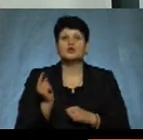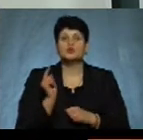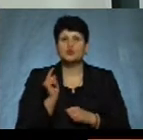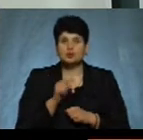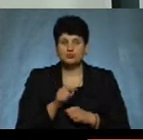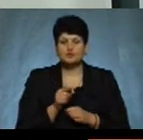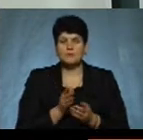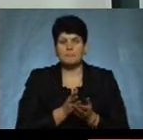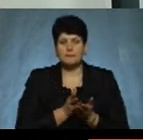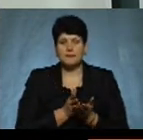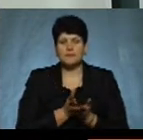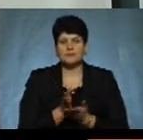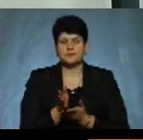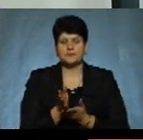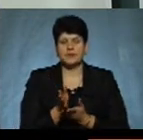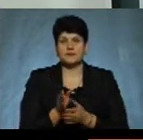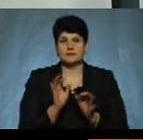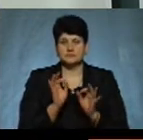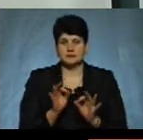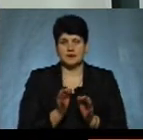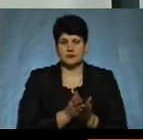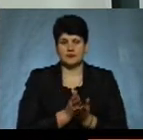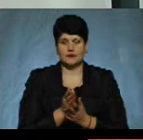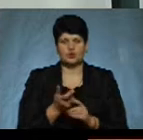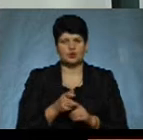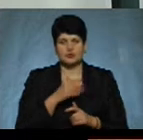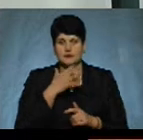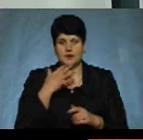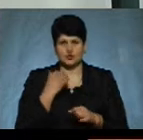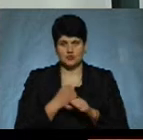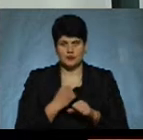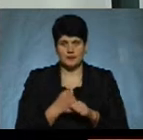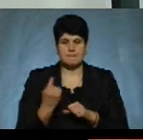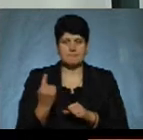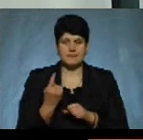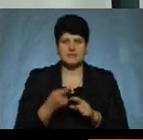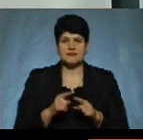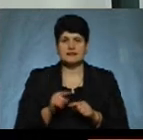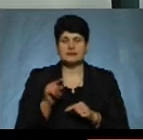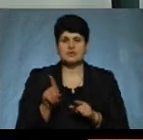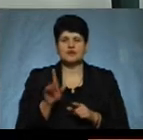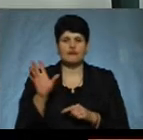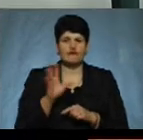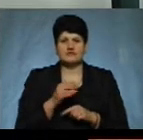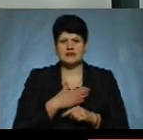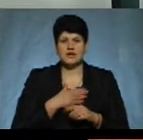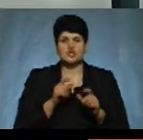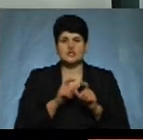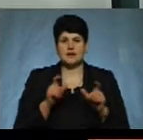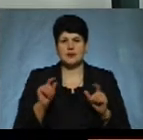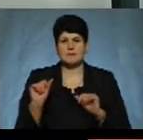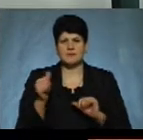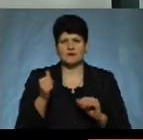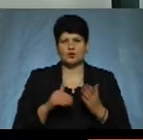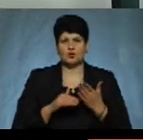ми рухаємося в досить потужному напрямку. Дуже багато зроблено. Перше, це те, що всі наші заклади первинної допомоги, це